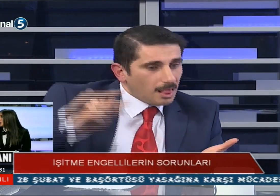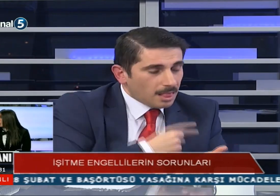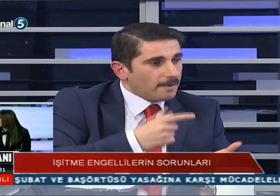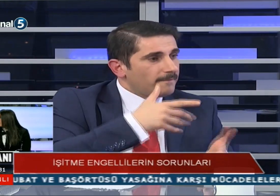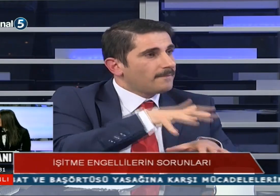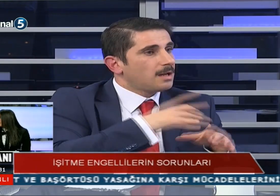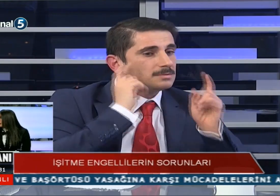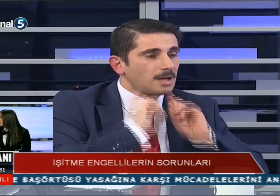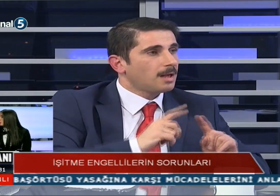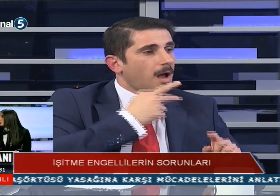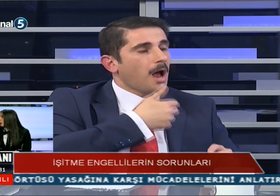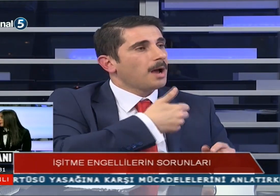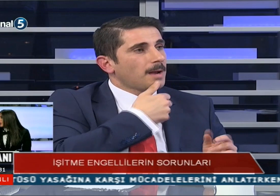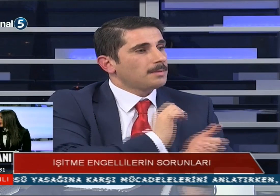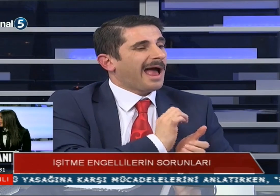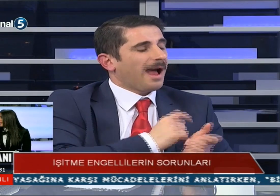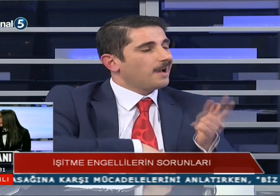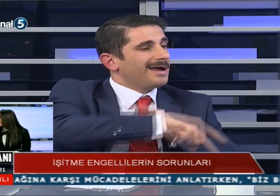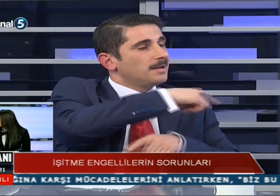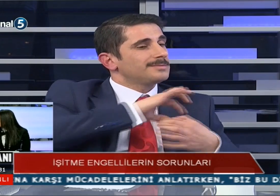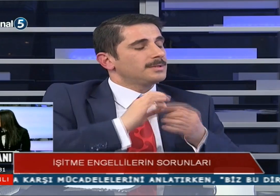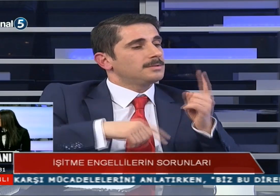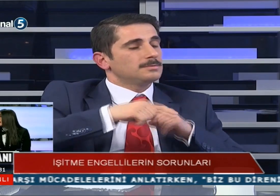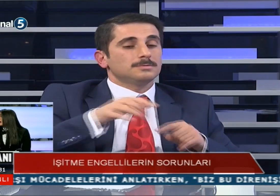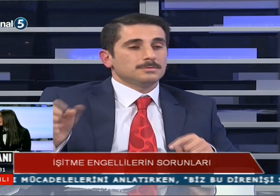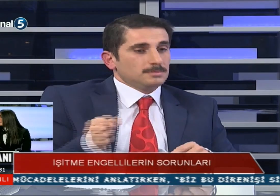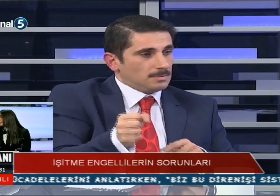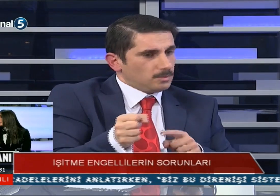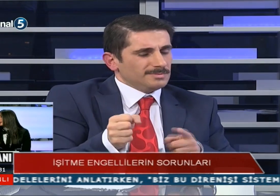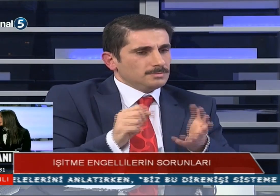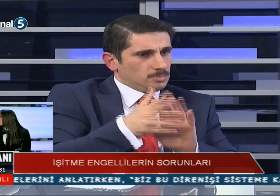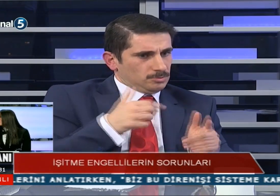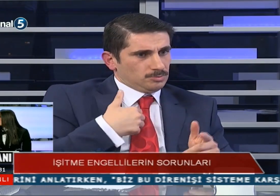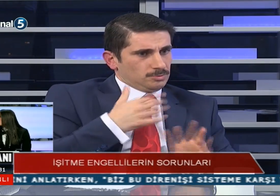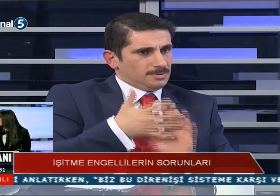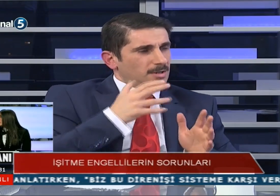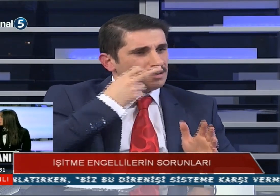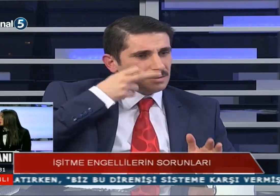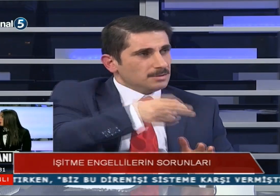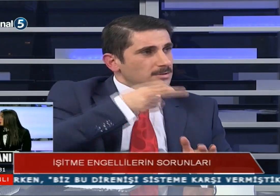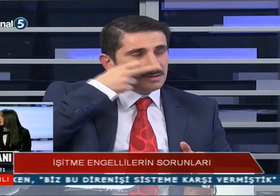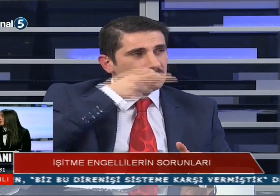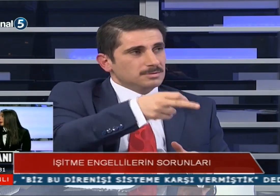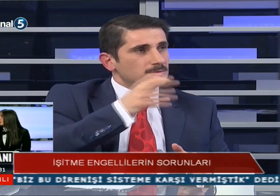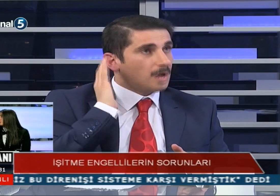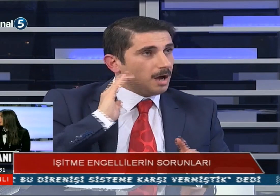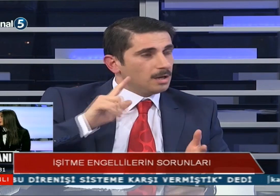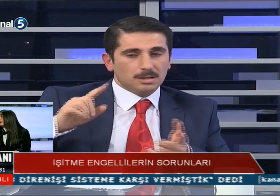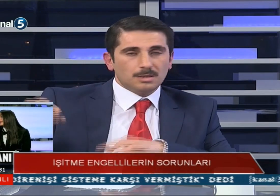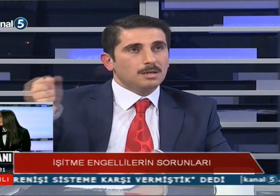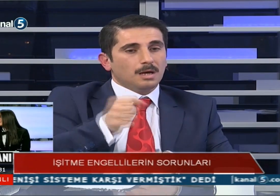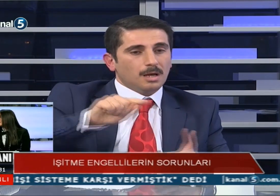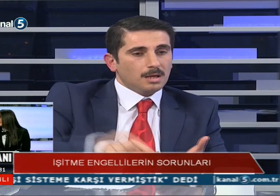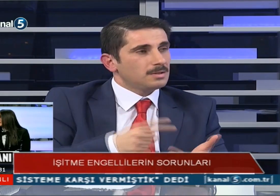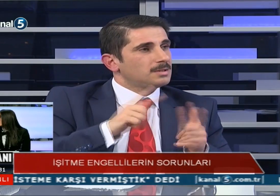şey oluyor bu. Bu mümkün olmayacağını sizler de biliyorsunuz. Aslında bizim bulunduğumuz durum da mümkün olunmayacak bir durum ama